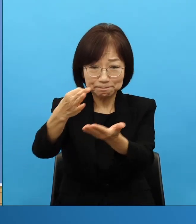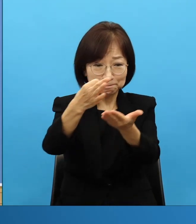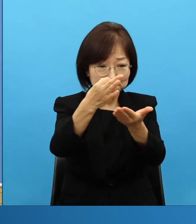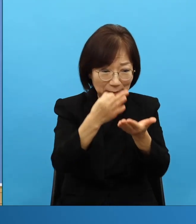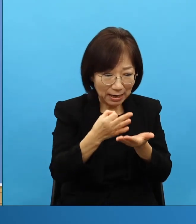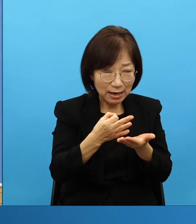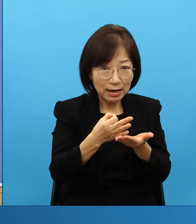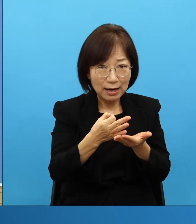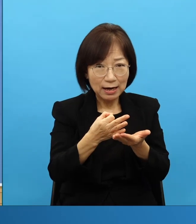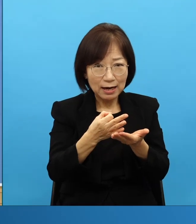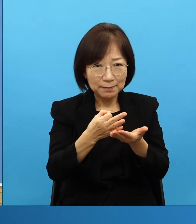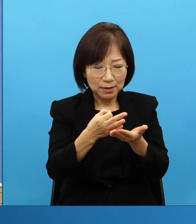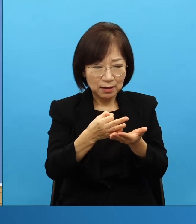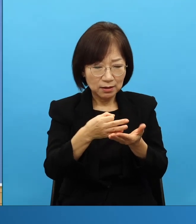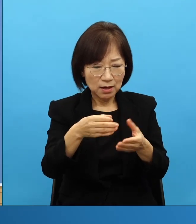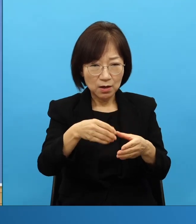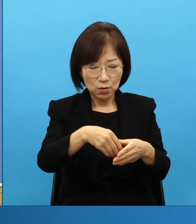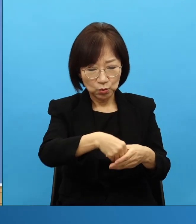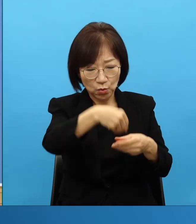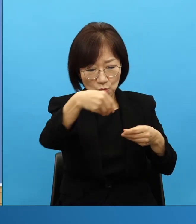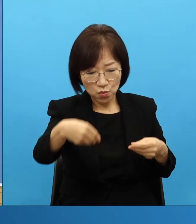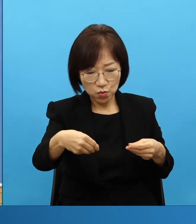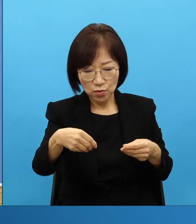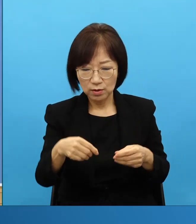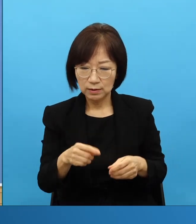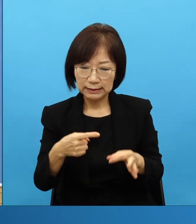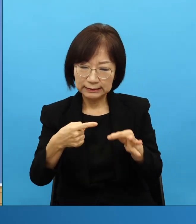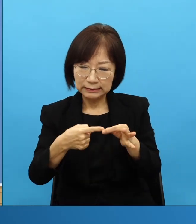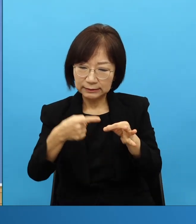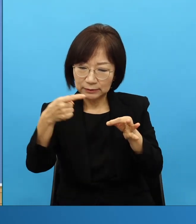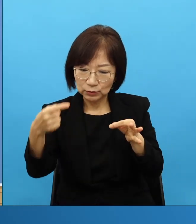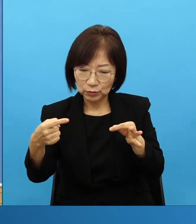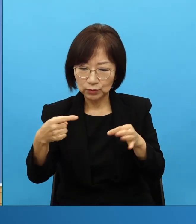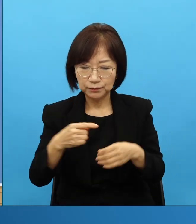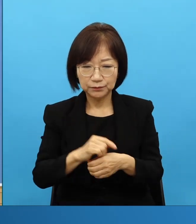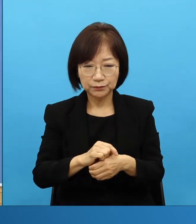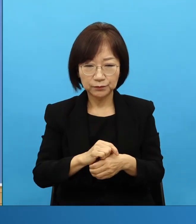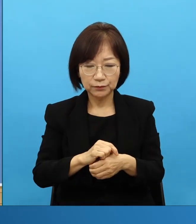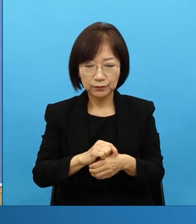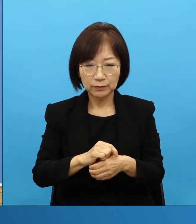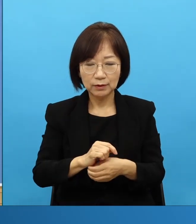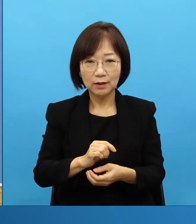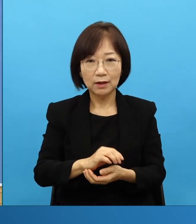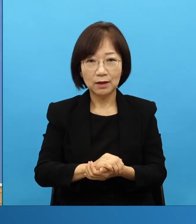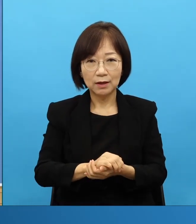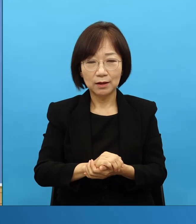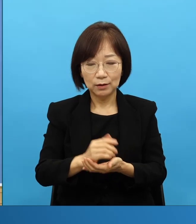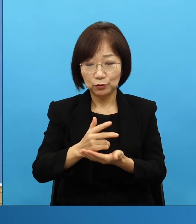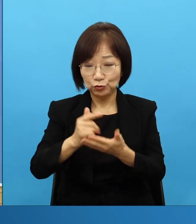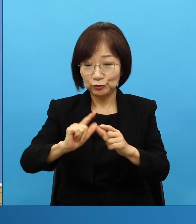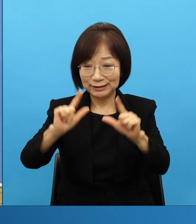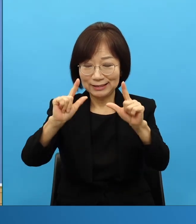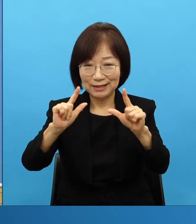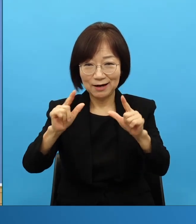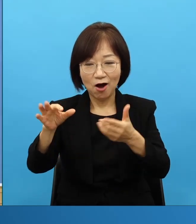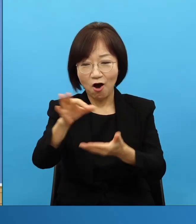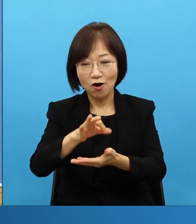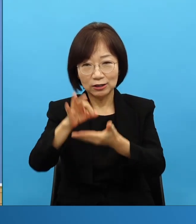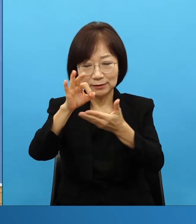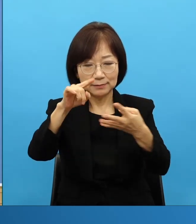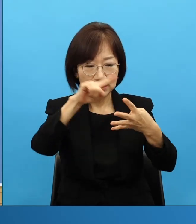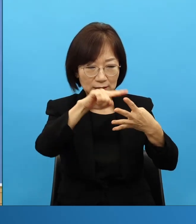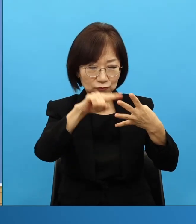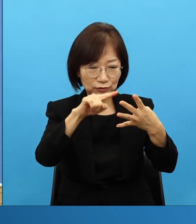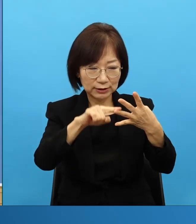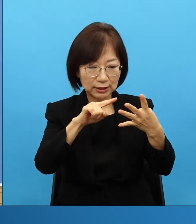봉투를 내놓고 다 떼는 거예요. 11조. 주일 헌금 4개 있으니까 주정 헌금, 감사 헌금 다 떼요